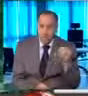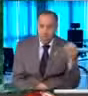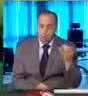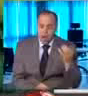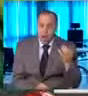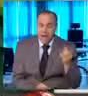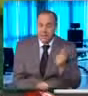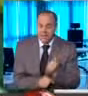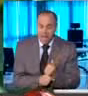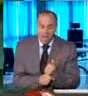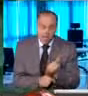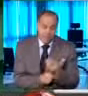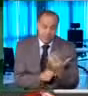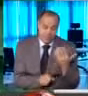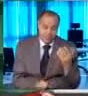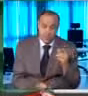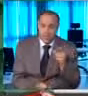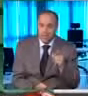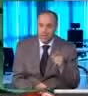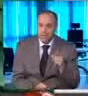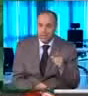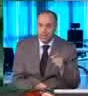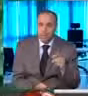إنتاج السنوات الخمس الأخيرة حدود